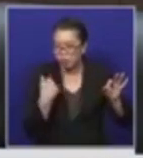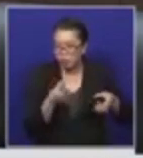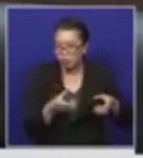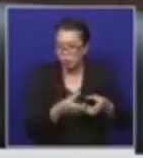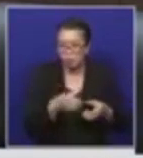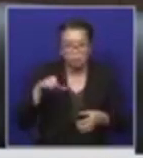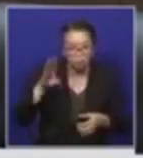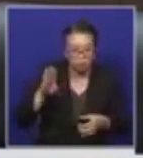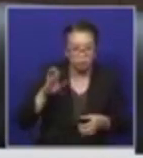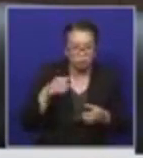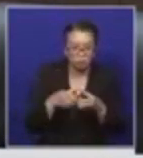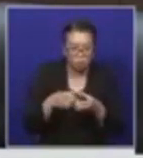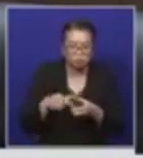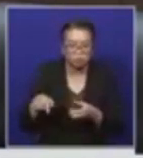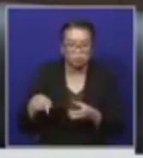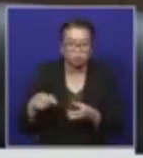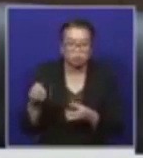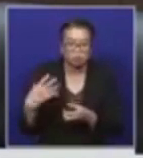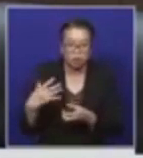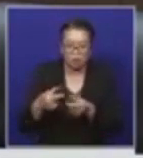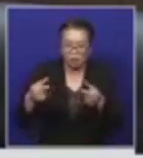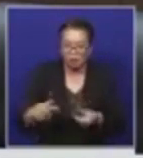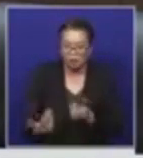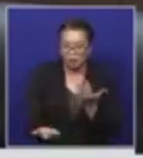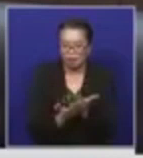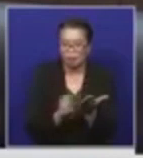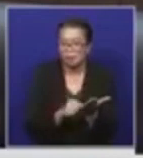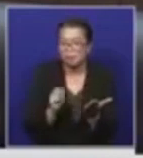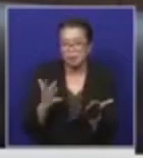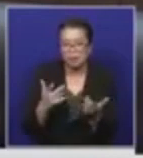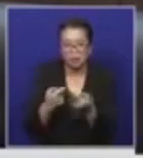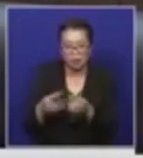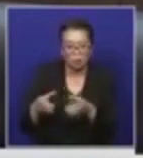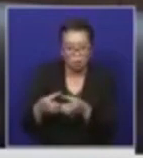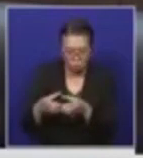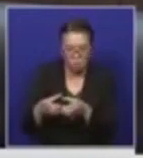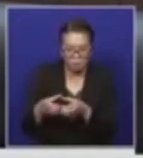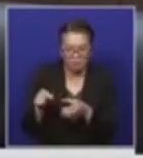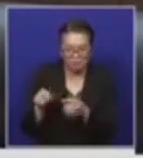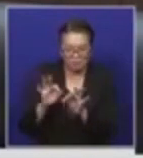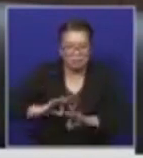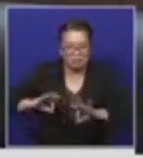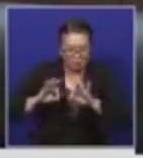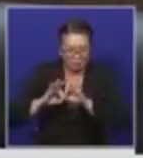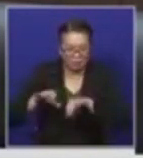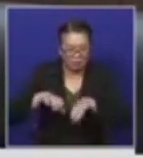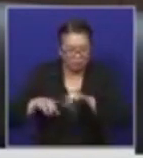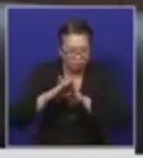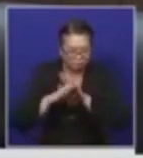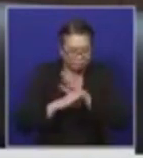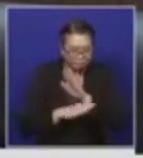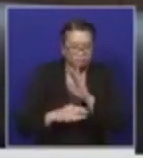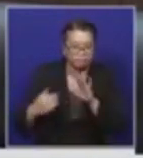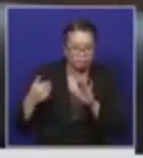ล็ดพันธุ์ซึ่งไม่ปรากฏในเอกสารนะครับแต่ว่าเป็นกลุ่มที่มีความหมายและมีความสำคัญต่อกระบวนการทั้งหมดนะ